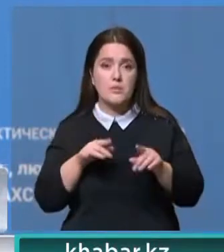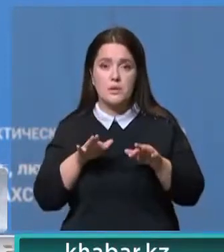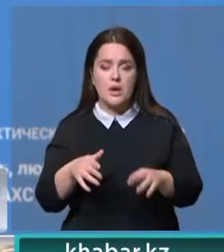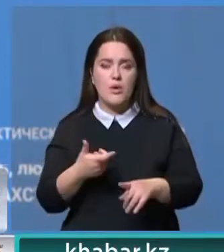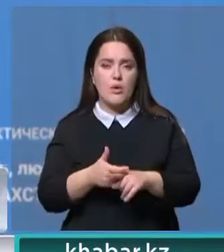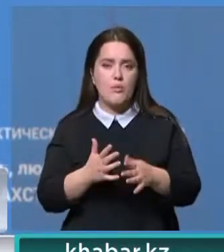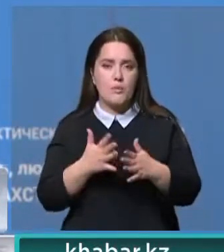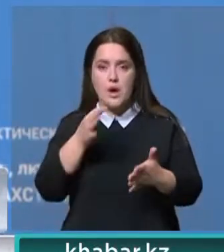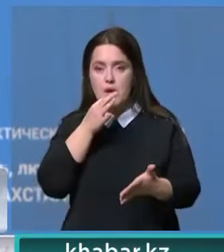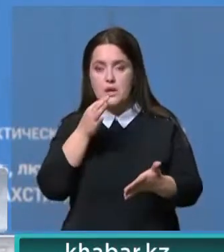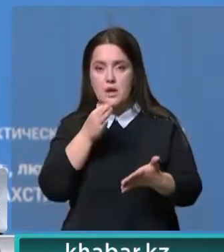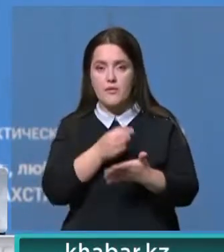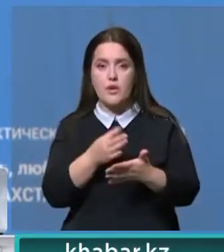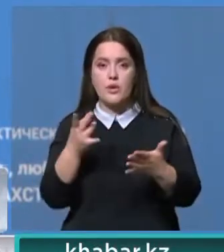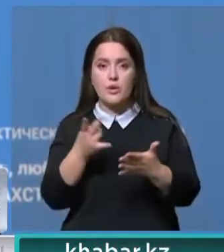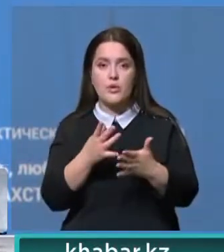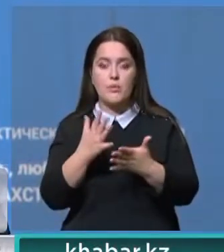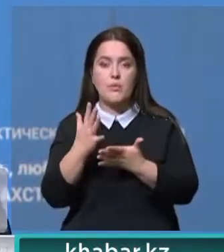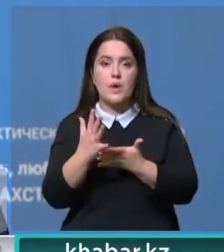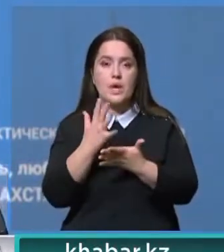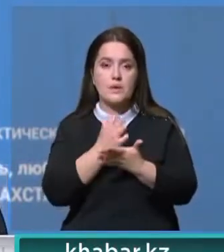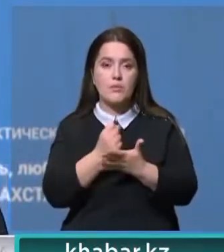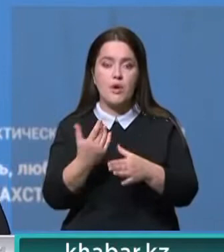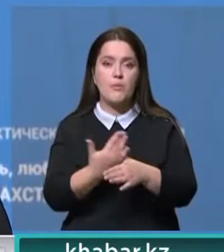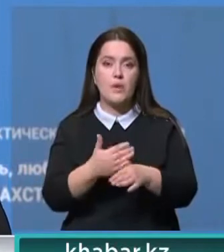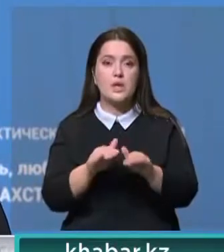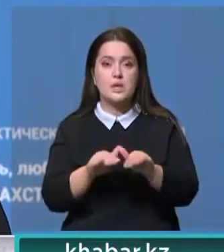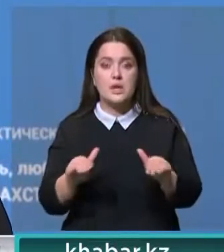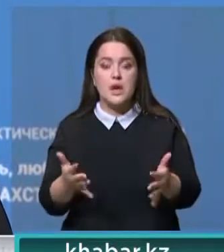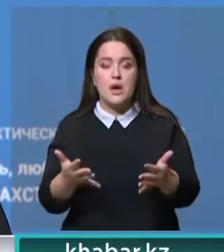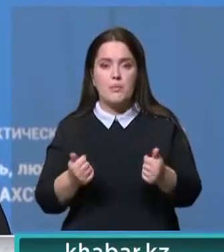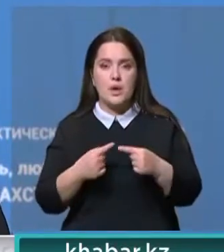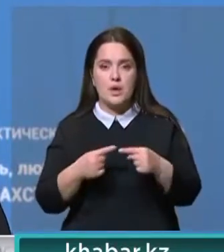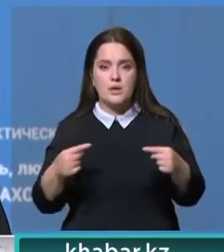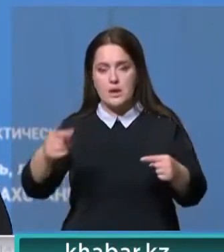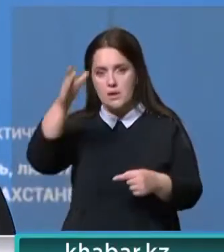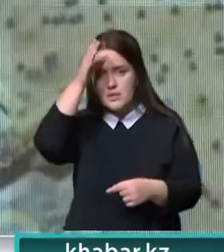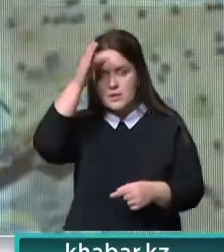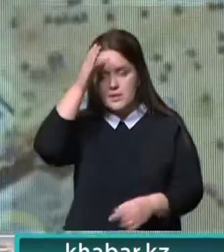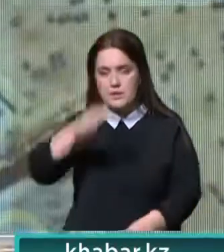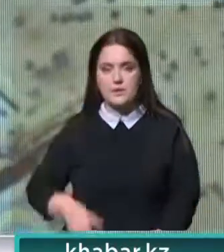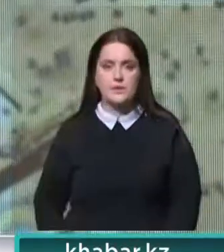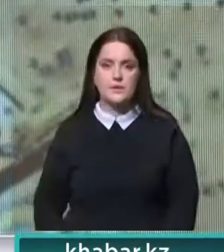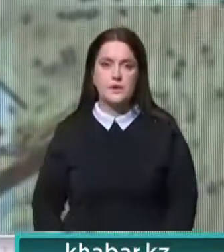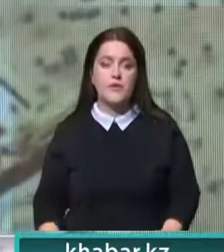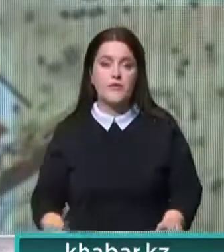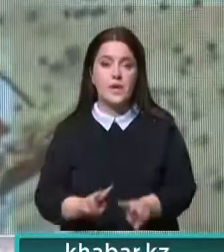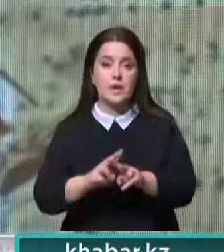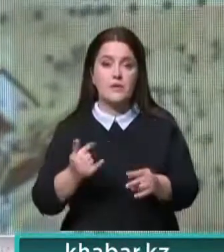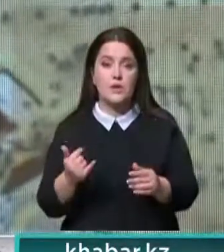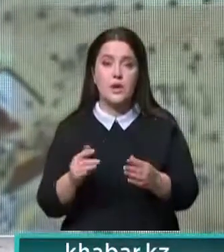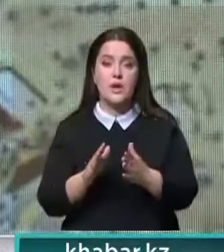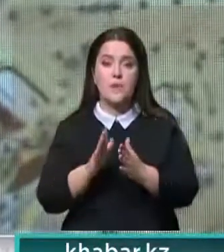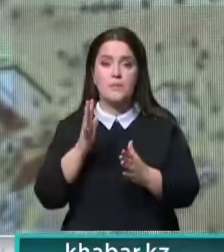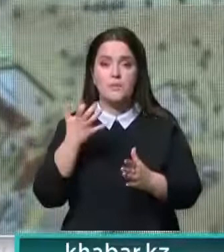большая ответственность. Это требует больше ресурсов, чтобы помочь детям получать разностороннее образование. В столице сегодня